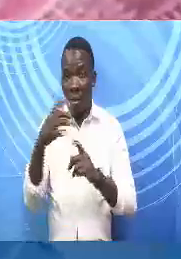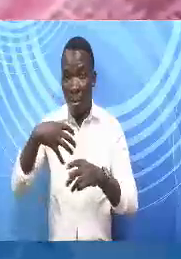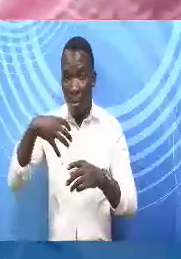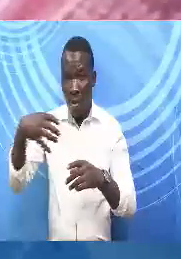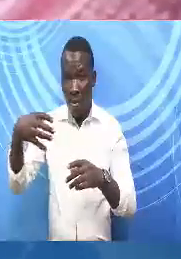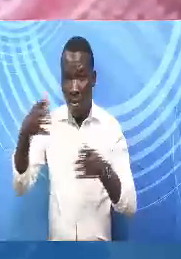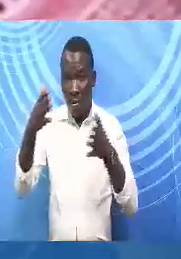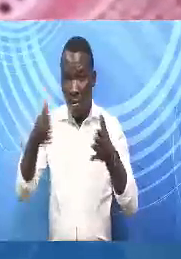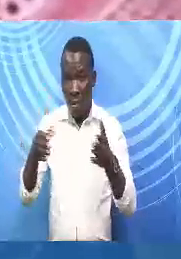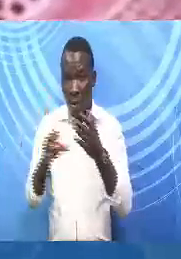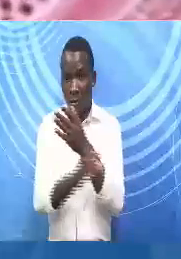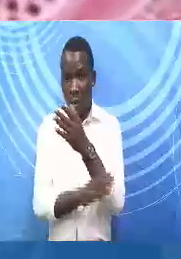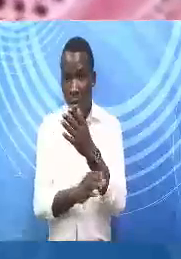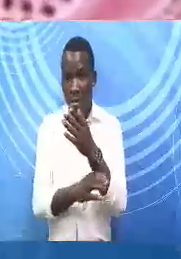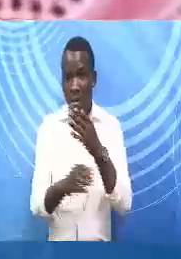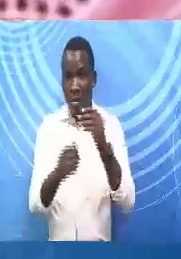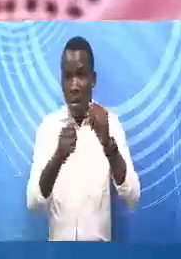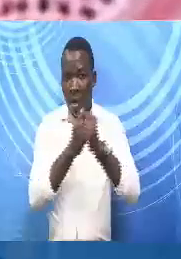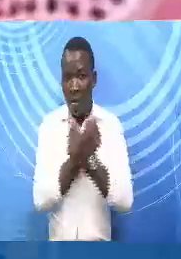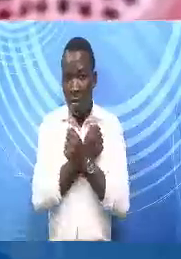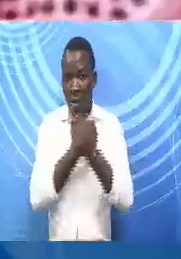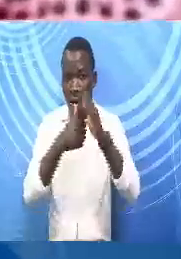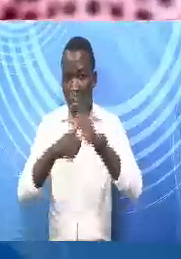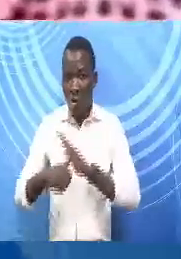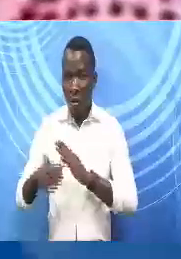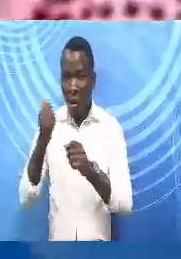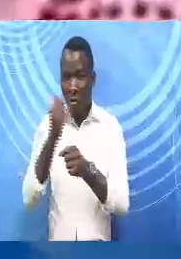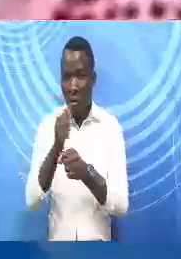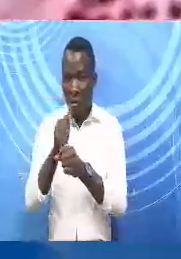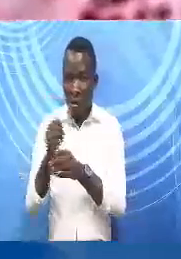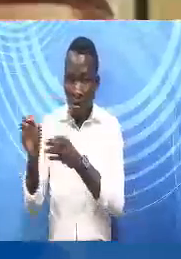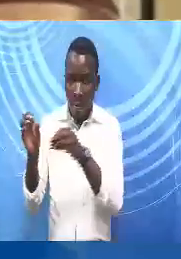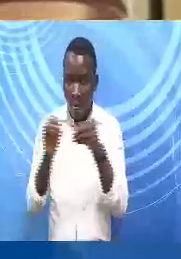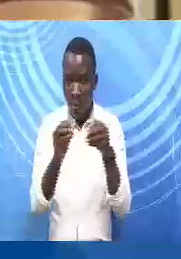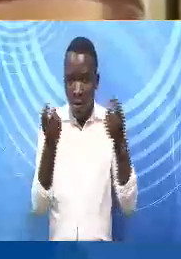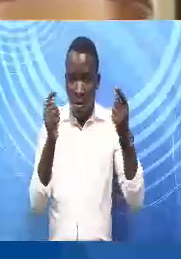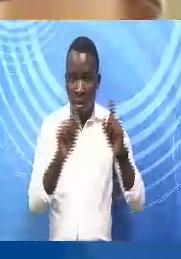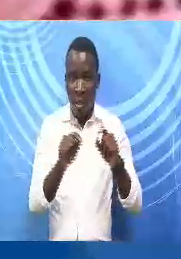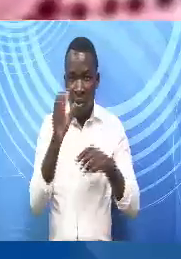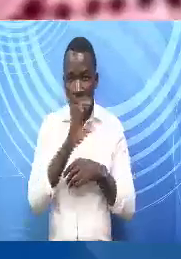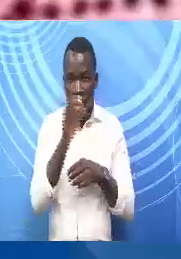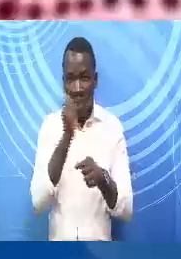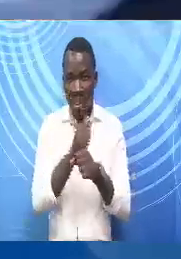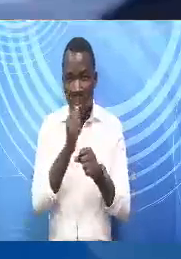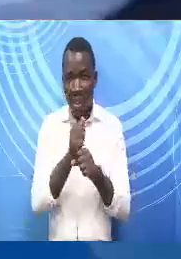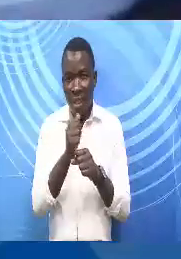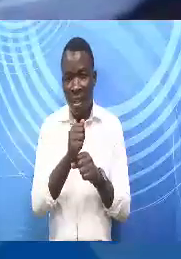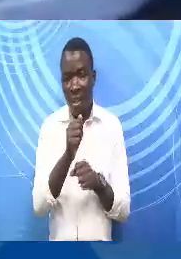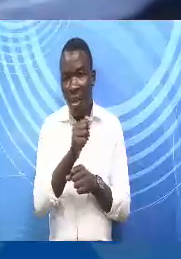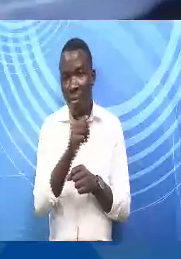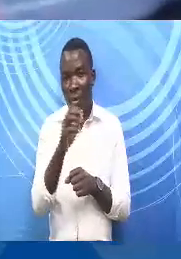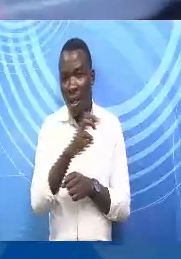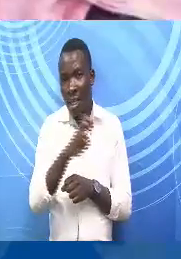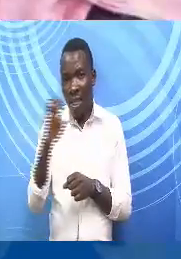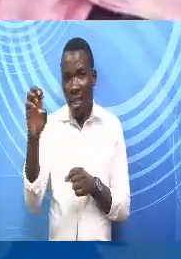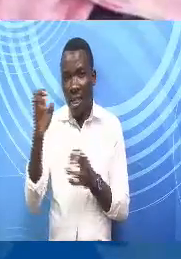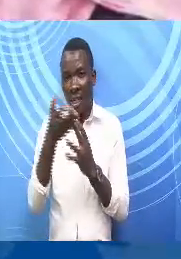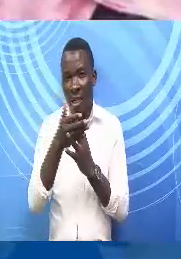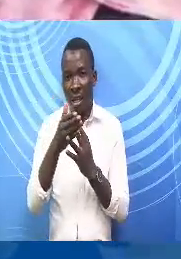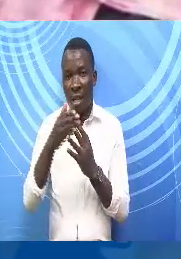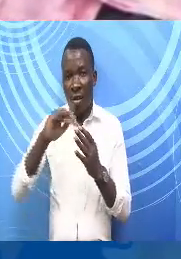muri iki gihugu bakunze guhohotera abakozi babimukira baba bagiye gushaka akazi mu burasirazuba bwo hagati. Uyu mugore